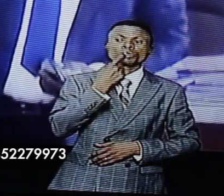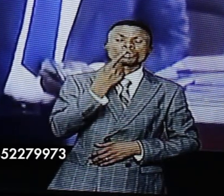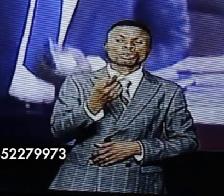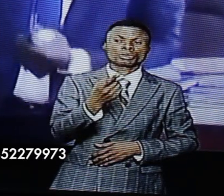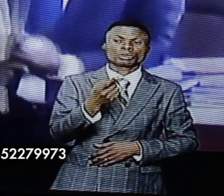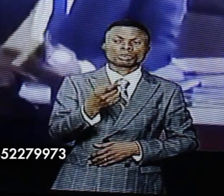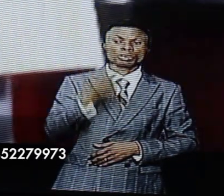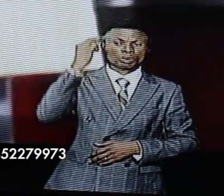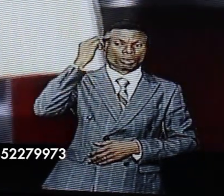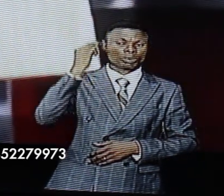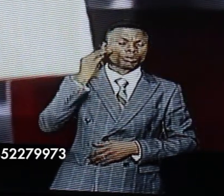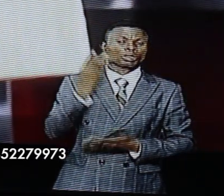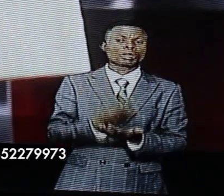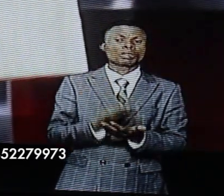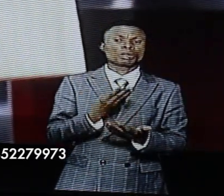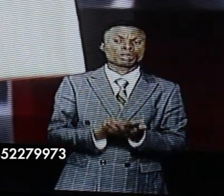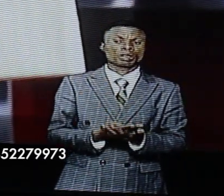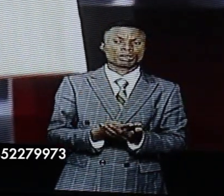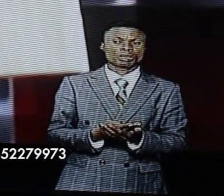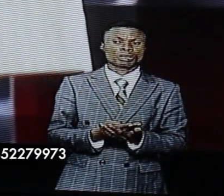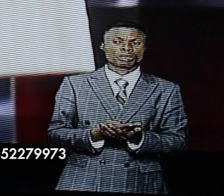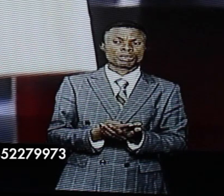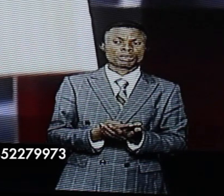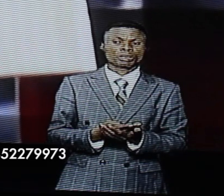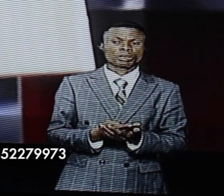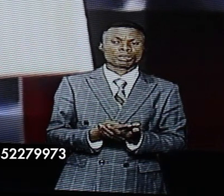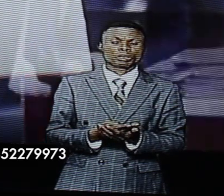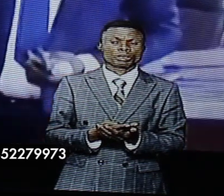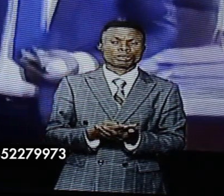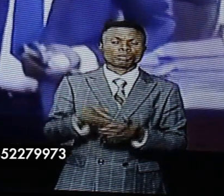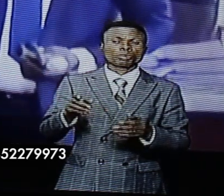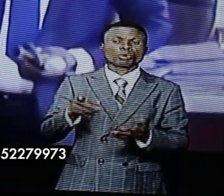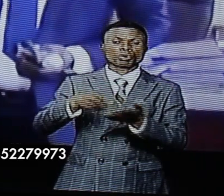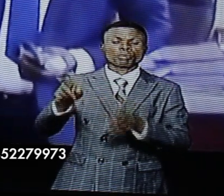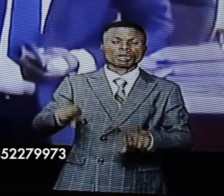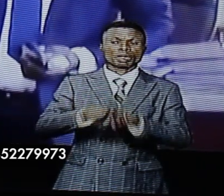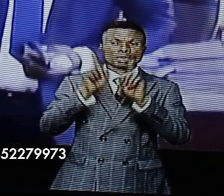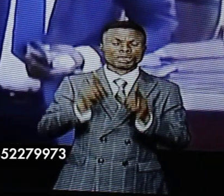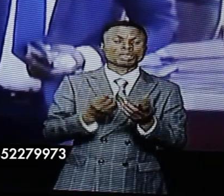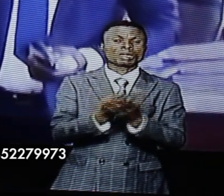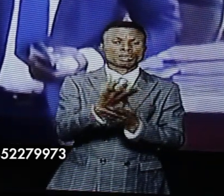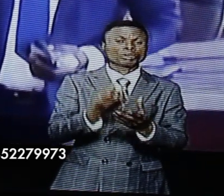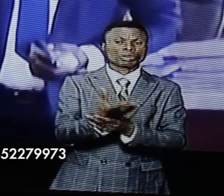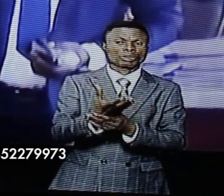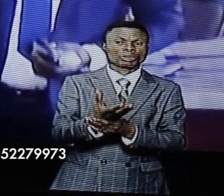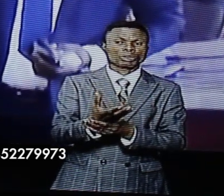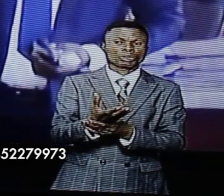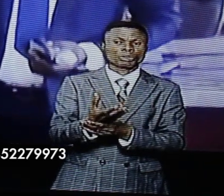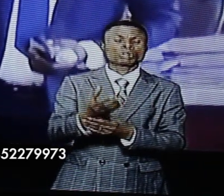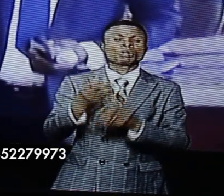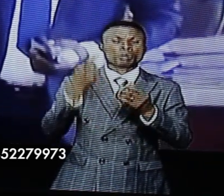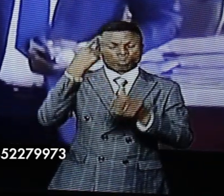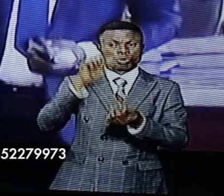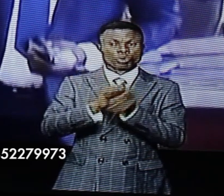le ministre du budget a liquidé la dépense concernant ces gens qui sont